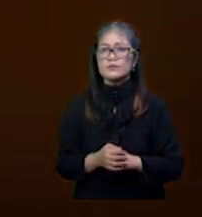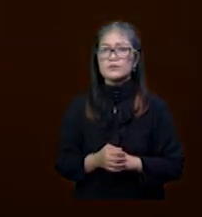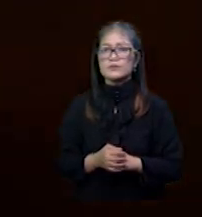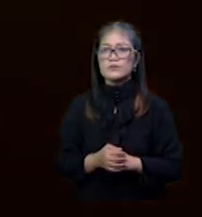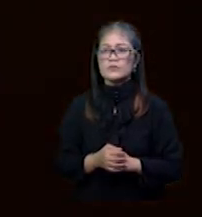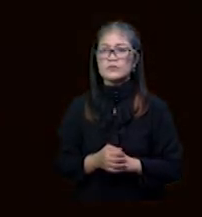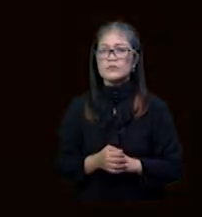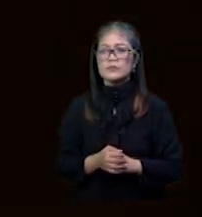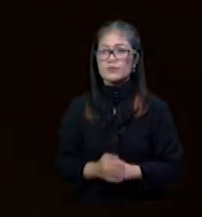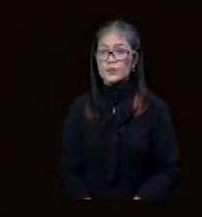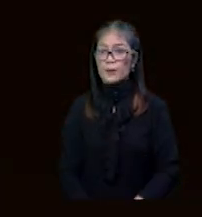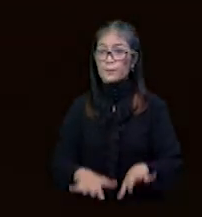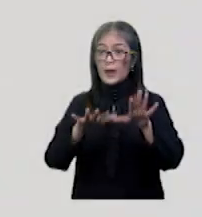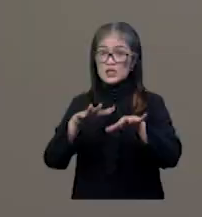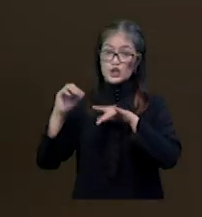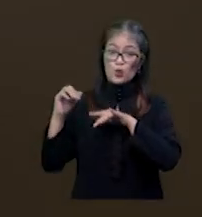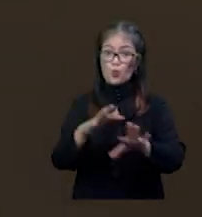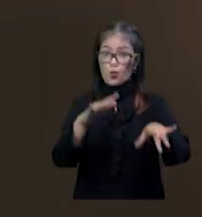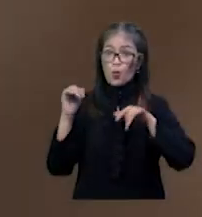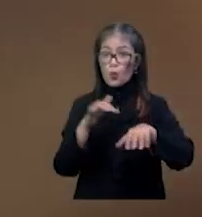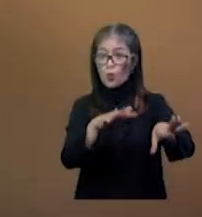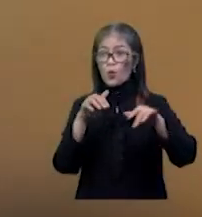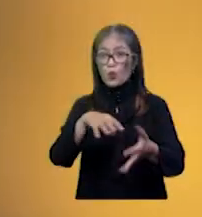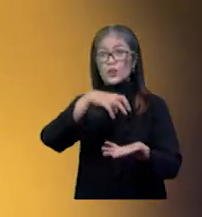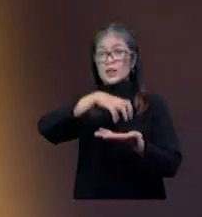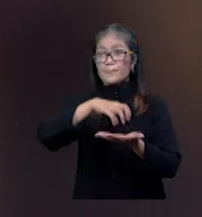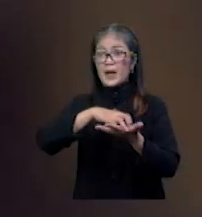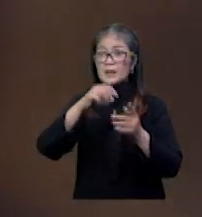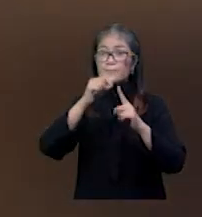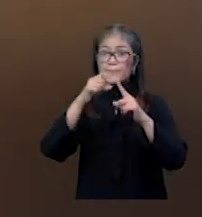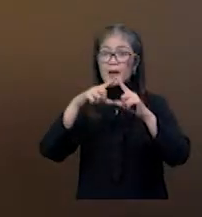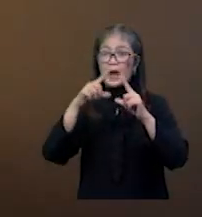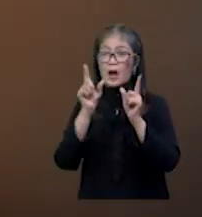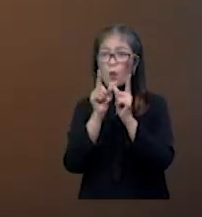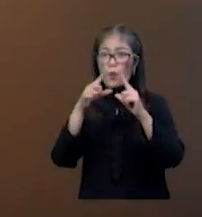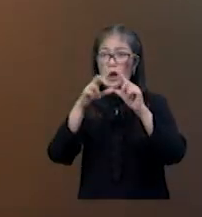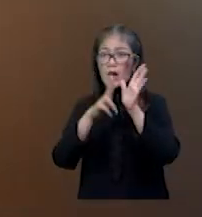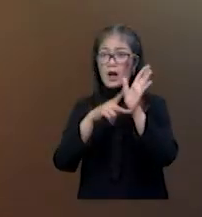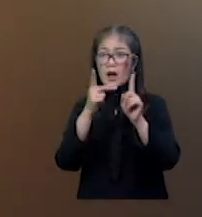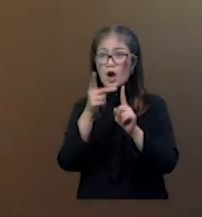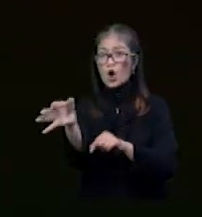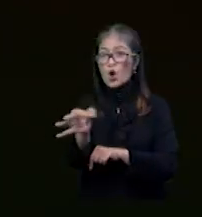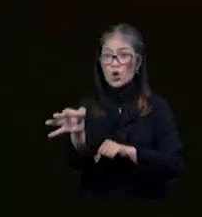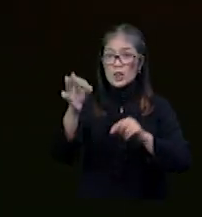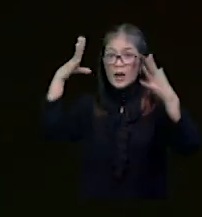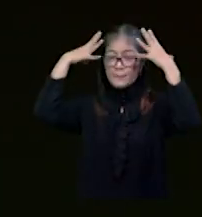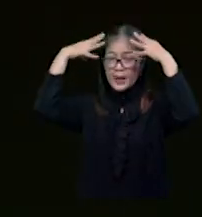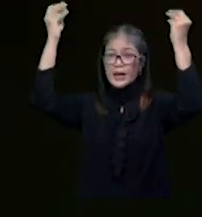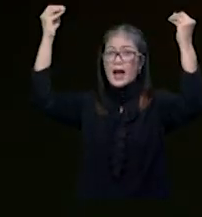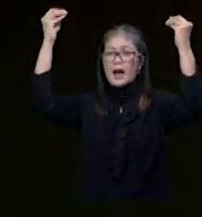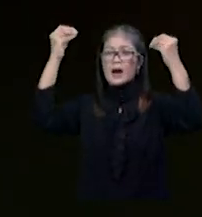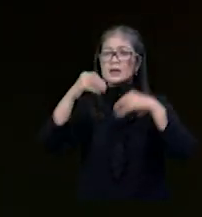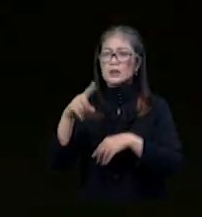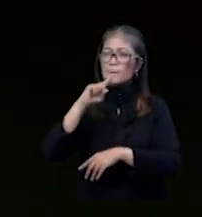banjir bandang melanda kawasan batu busuak kecamatan Pauh kota Padang Senin malam derasnya arus banjir menerjang